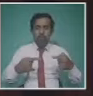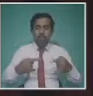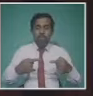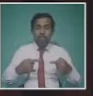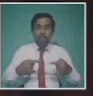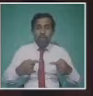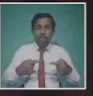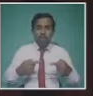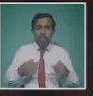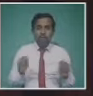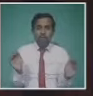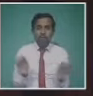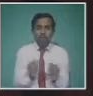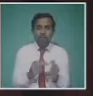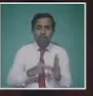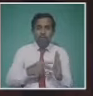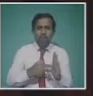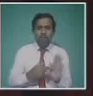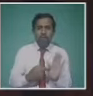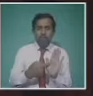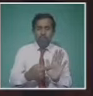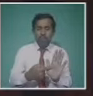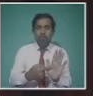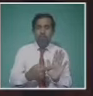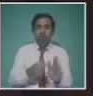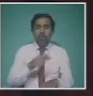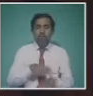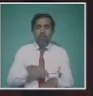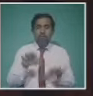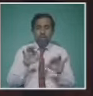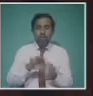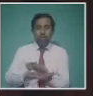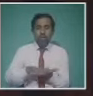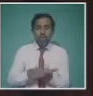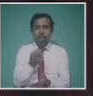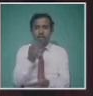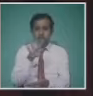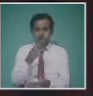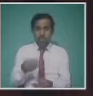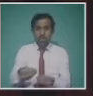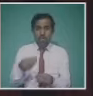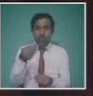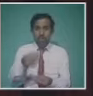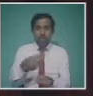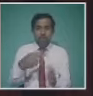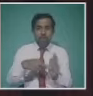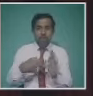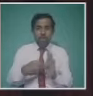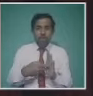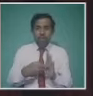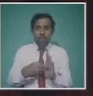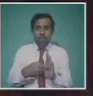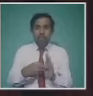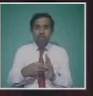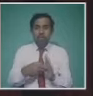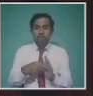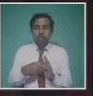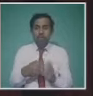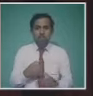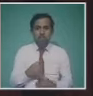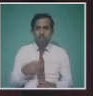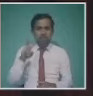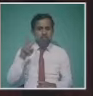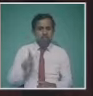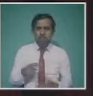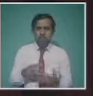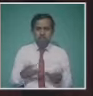මිනි අයවැයක් එමන්නා මිනි බජට් එකක් ගෙනාවා ඒකෙදි නිසක වශයෙන්ම 14 වෙනිදා ගේන්න හදන යෝජනා අයවැයේදී කිසිලෙසක මා විශ්වාස